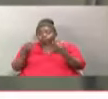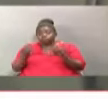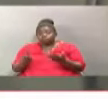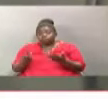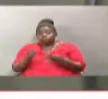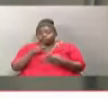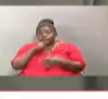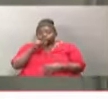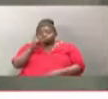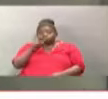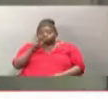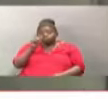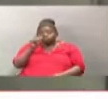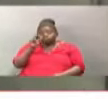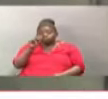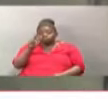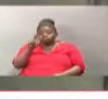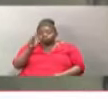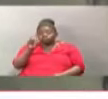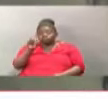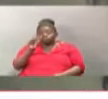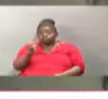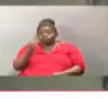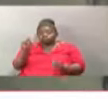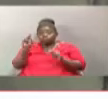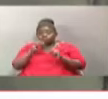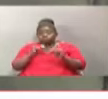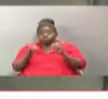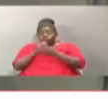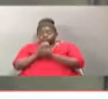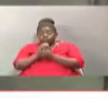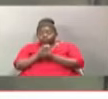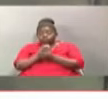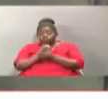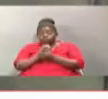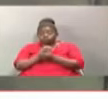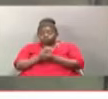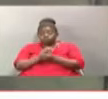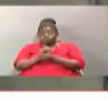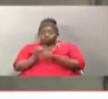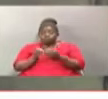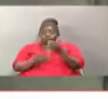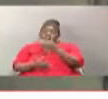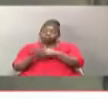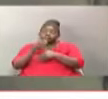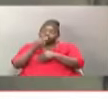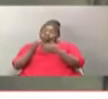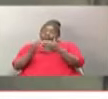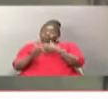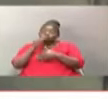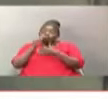mwami Kakande tetulina kyetuyinza kugamba nga ffe bannakamaliba naye Mukama akutuwere ky'osinga okwagala kubanga